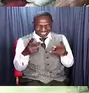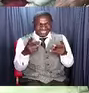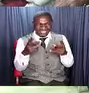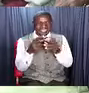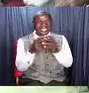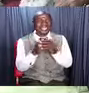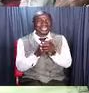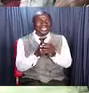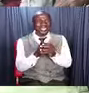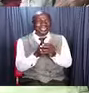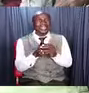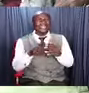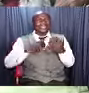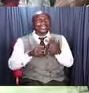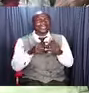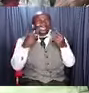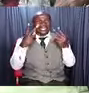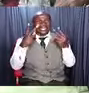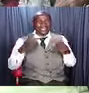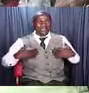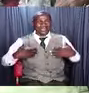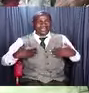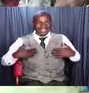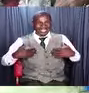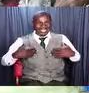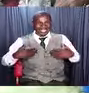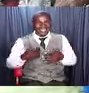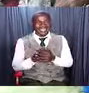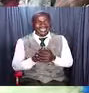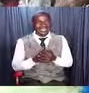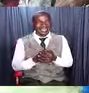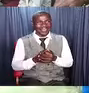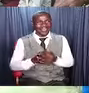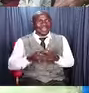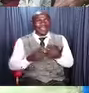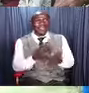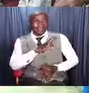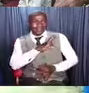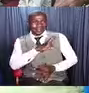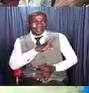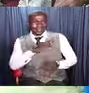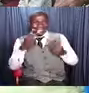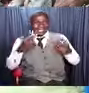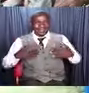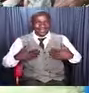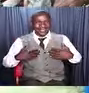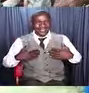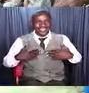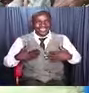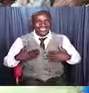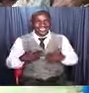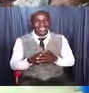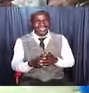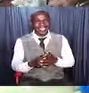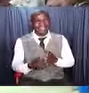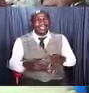you look at people? Uanze wewe kwanza kuona watu. You first look at people. Uwe na tunda la kuona watu wewe. You have the fruit of taking care of